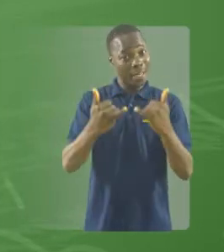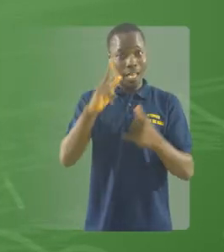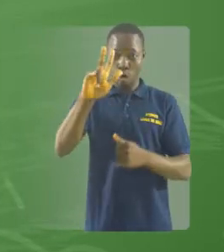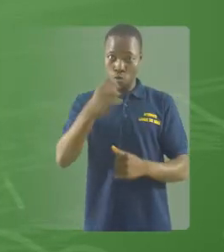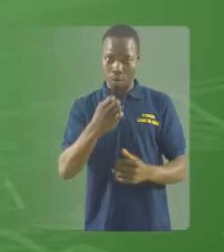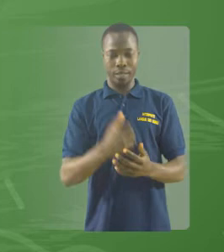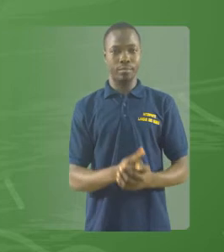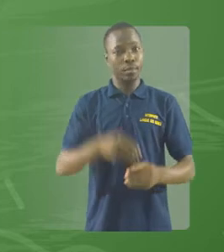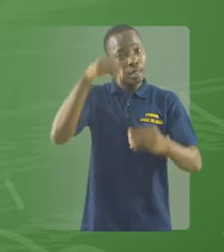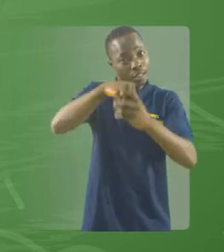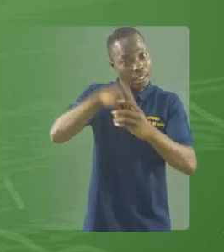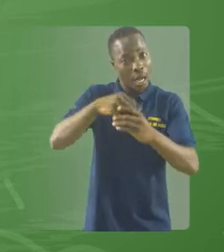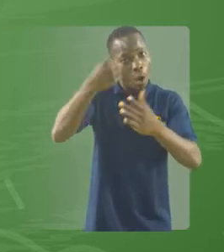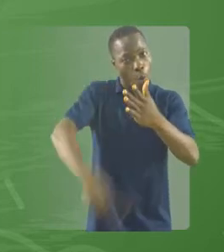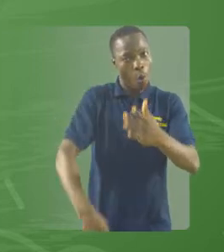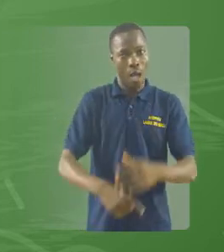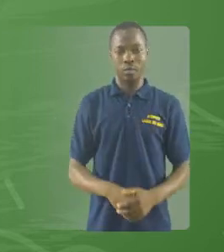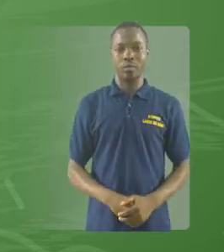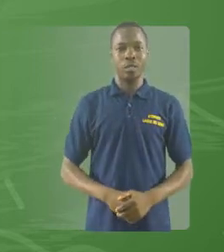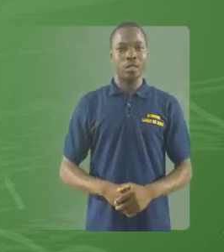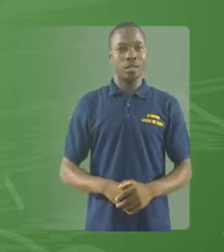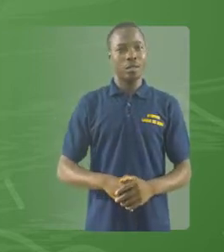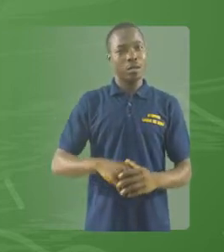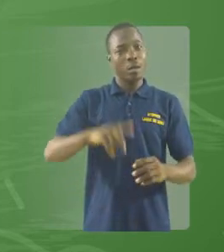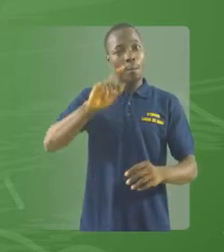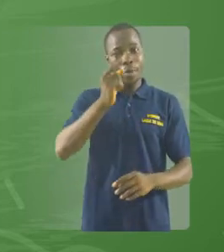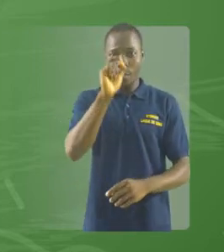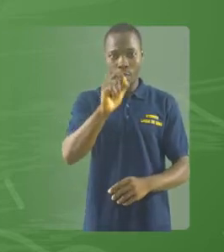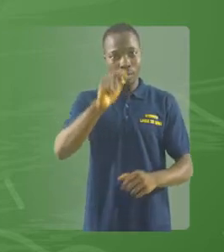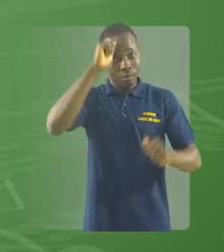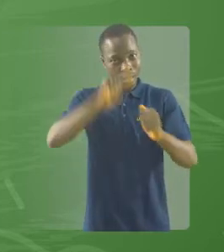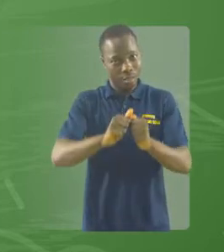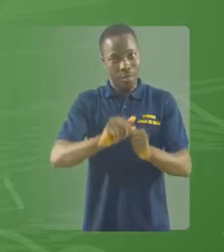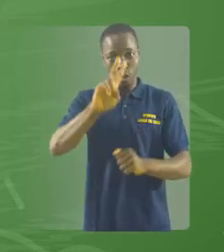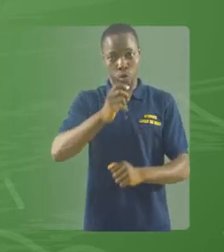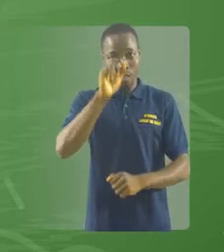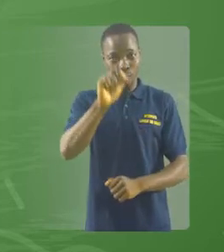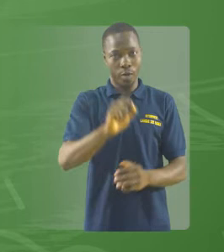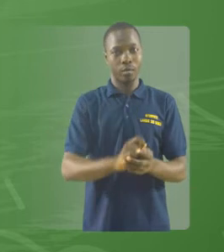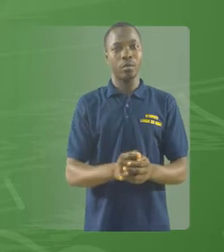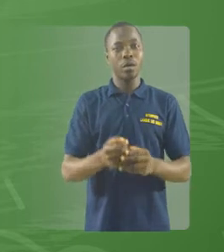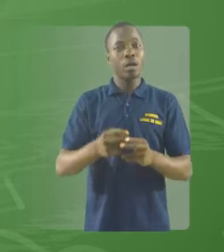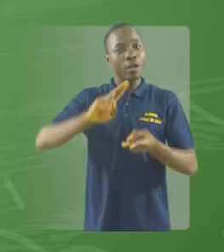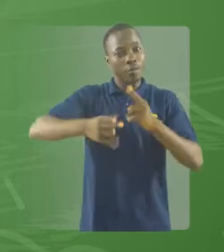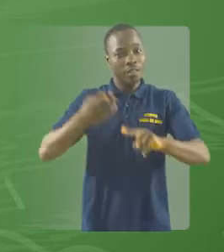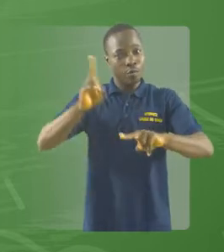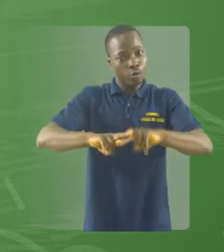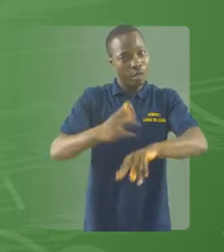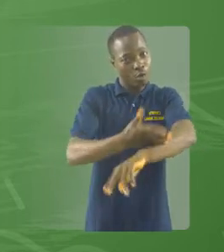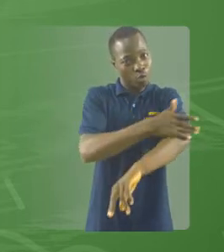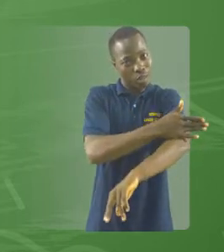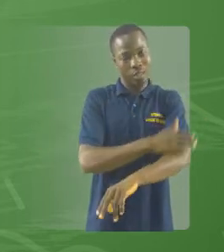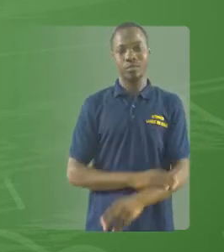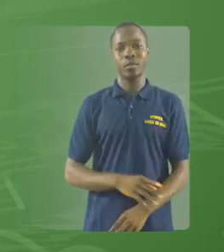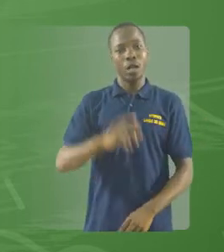allons voir en grand 1 quelques rappels, en grand 2 les effectifs cumulés croissants,